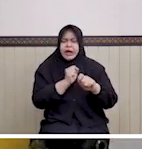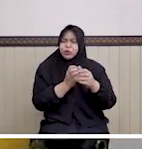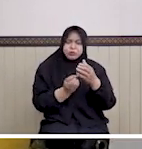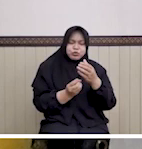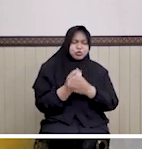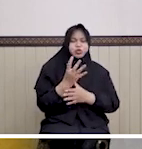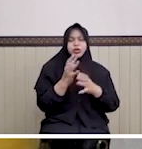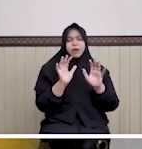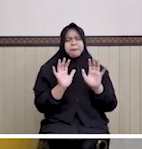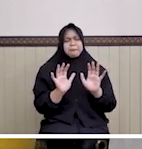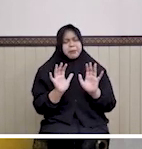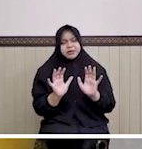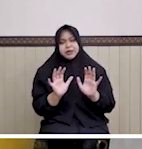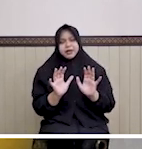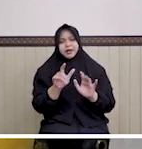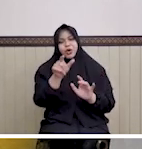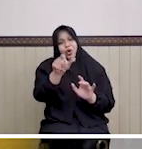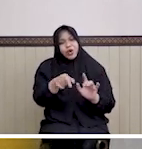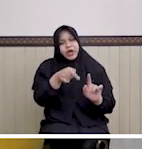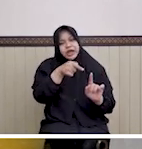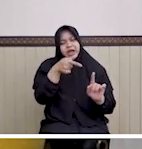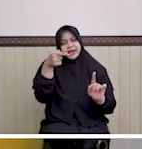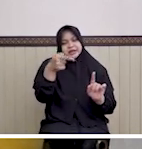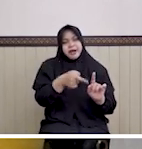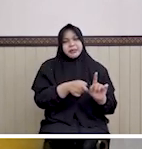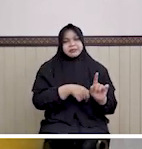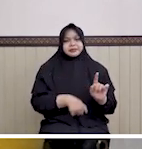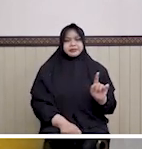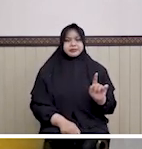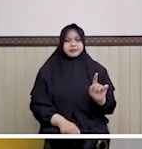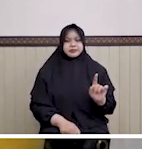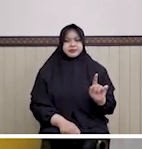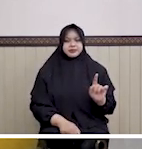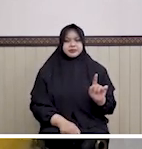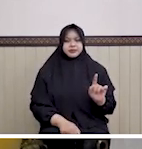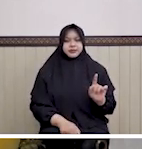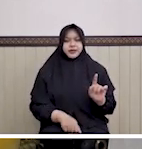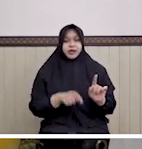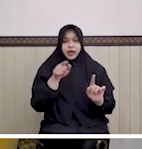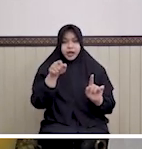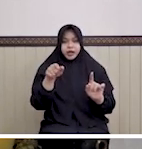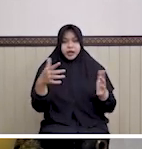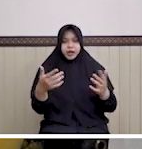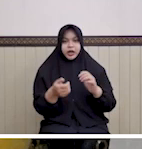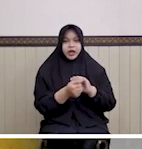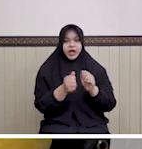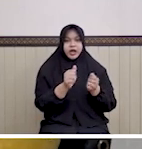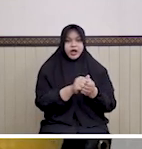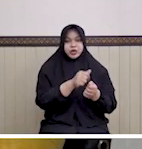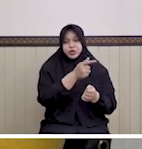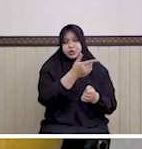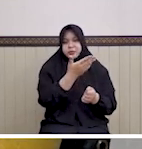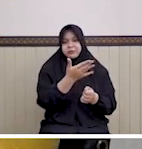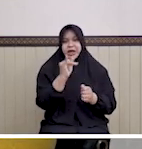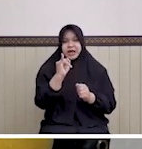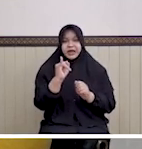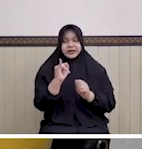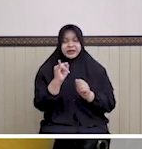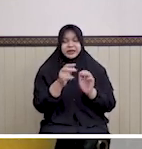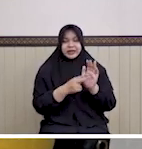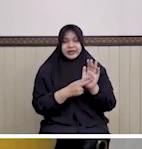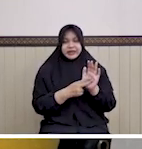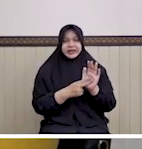biasa pada orang yang diancam bahkan kalau kasusnya Mbak ini tadi itu